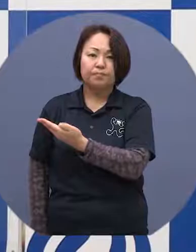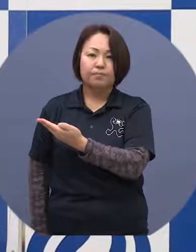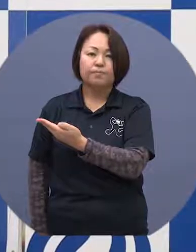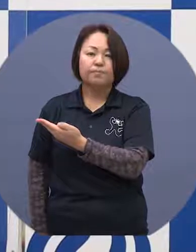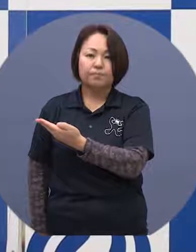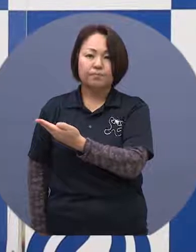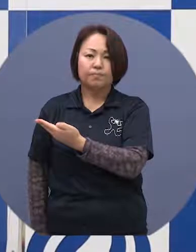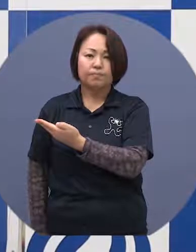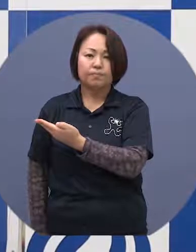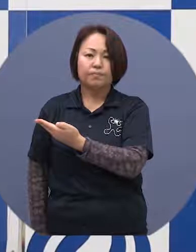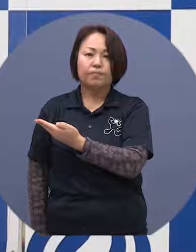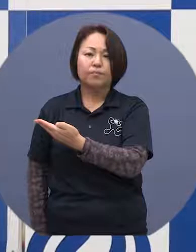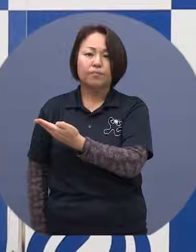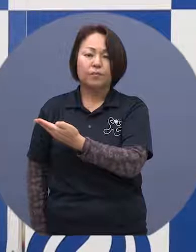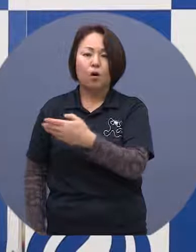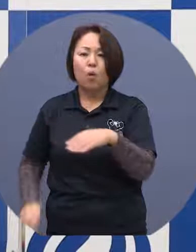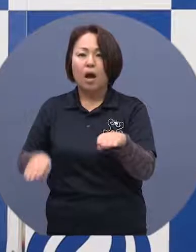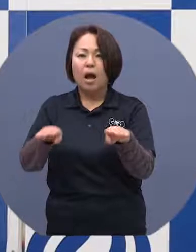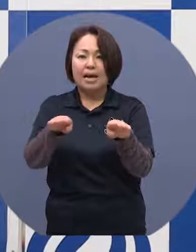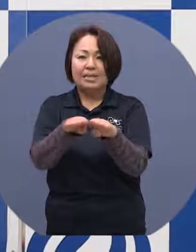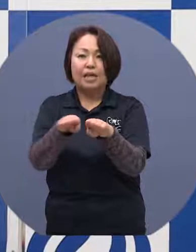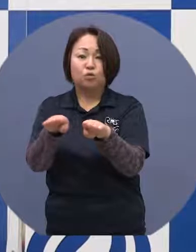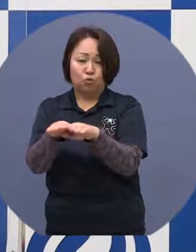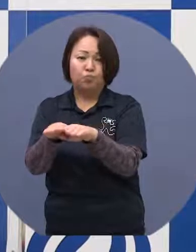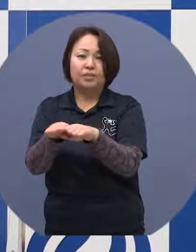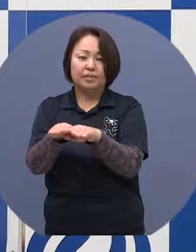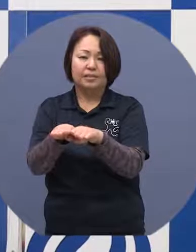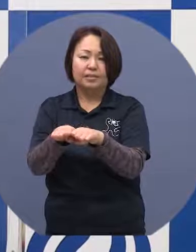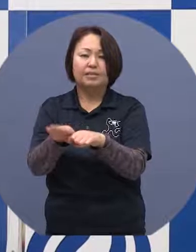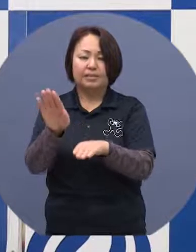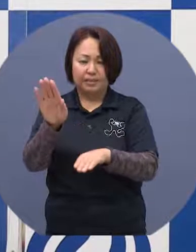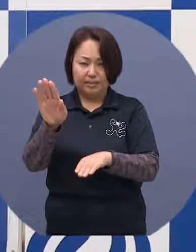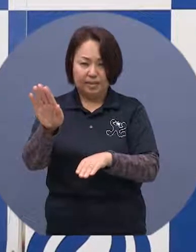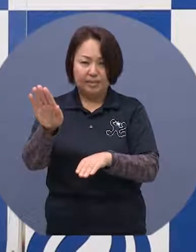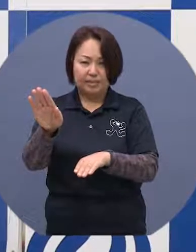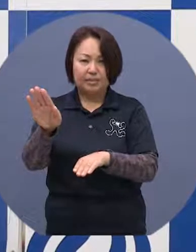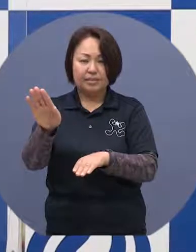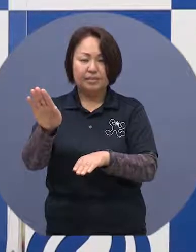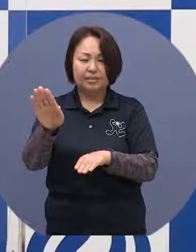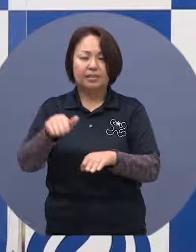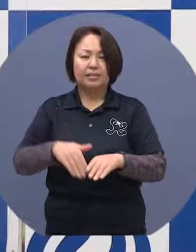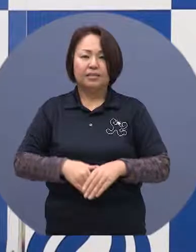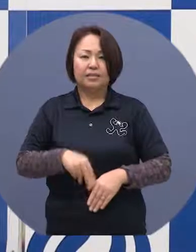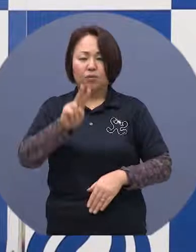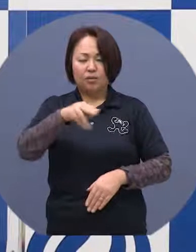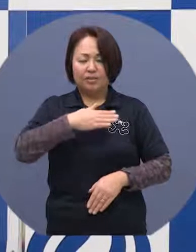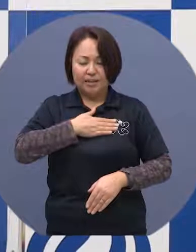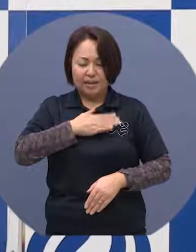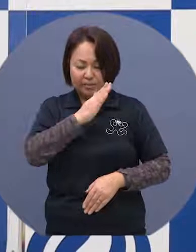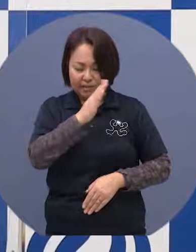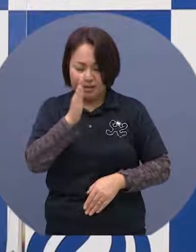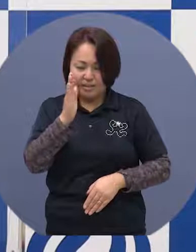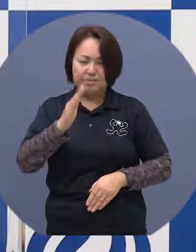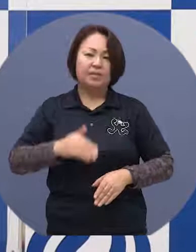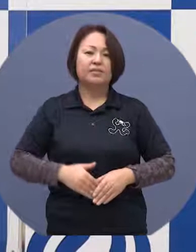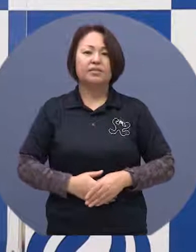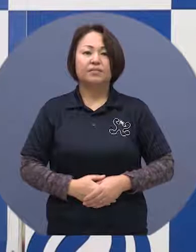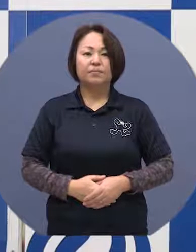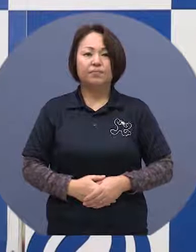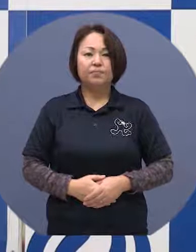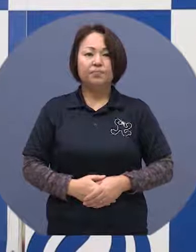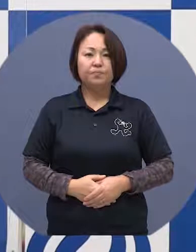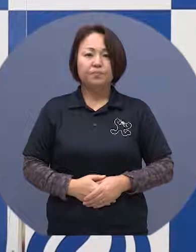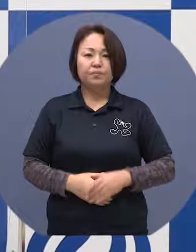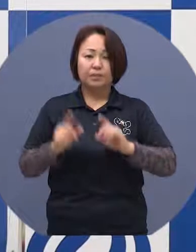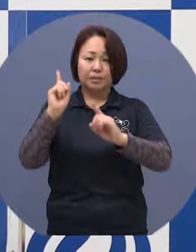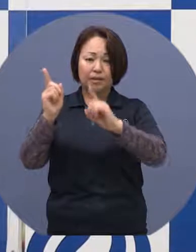28日につきましてはこの相談窓口につきましては解説をいたしませんのでご理解をいただきたいというふうに思っております